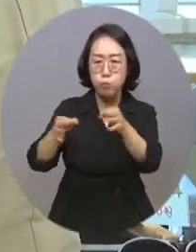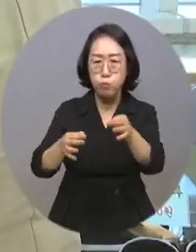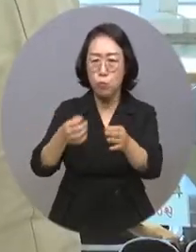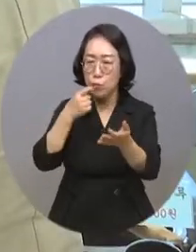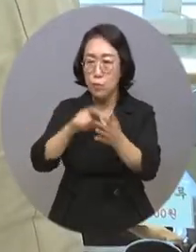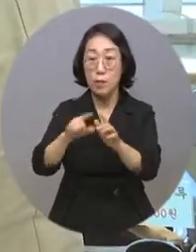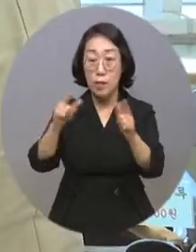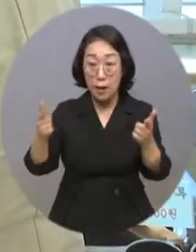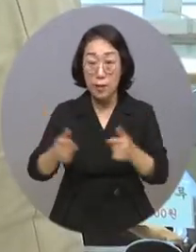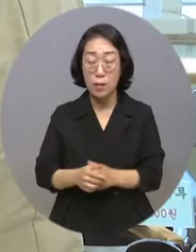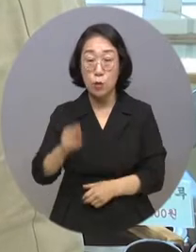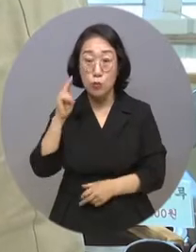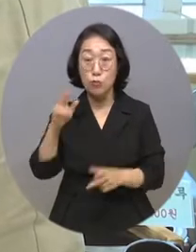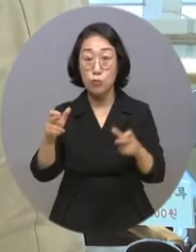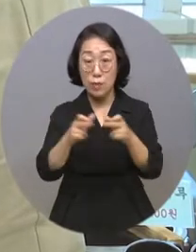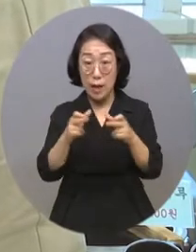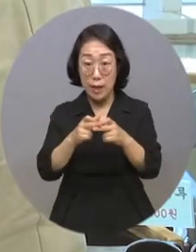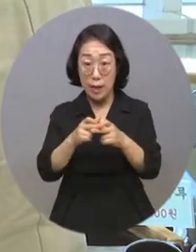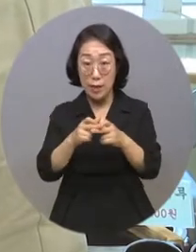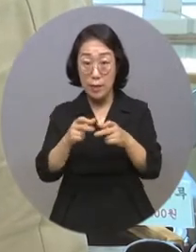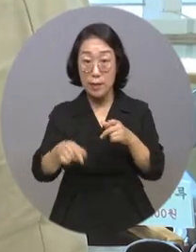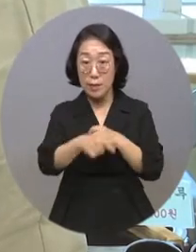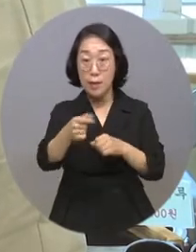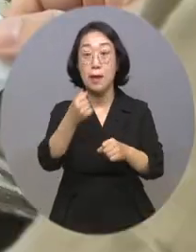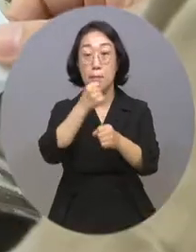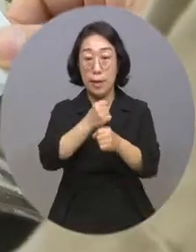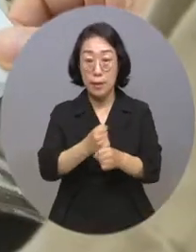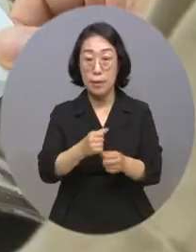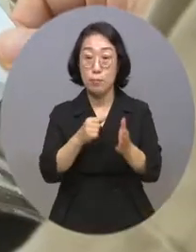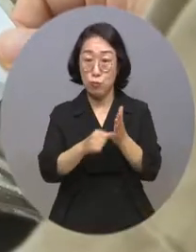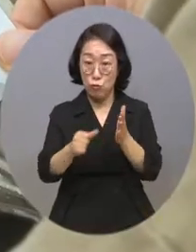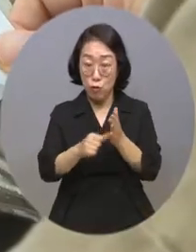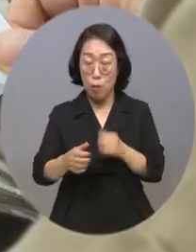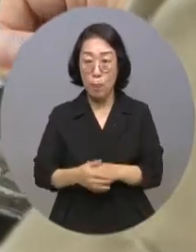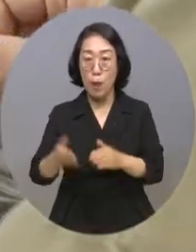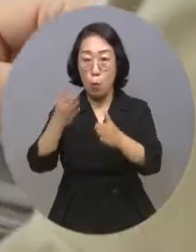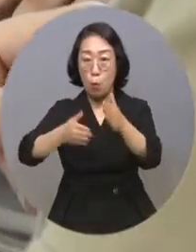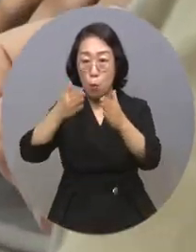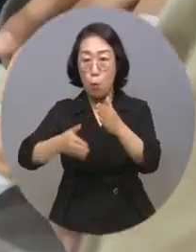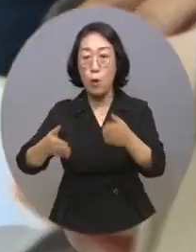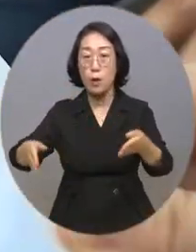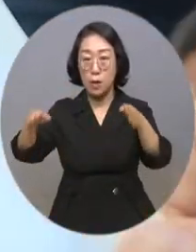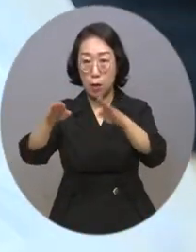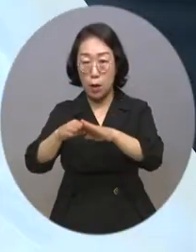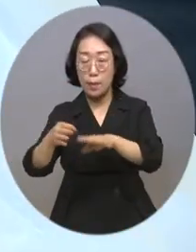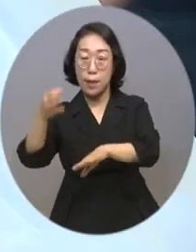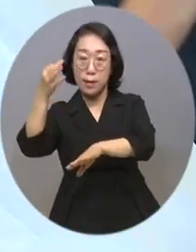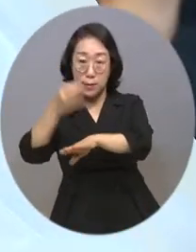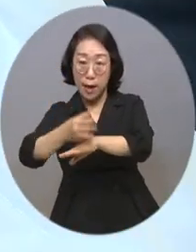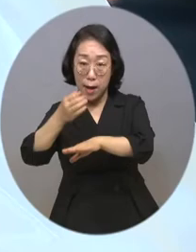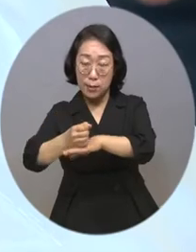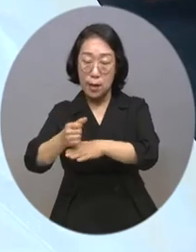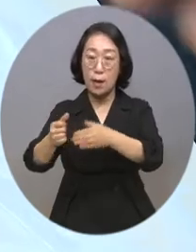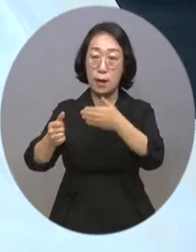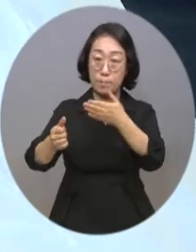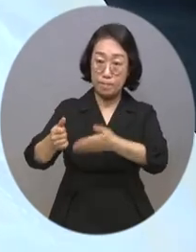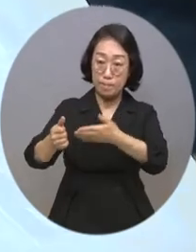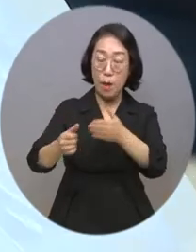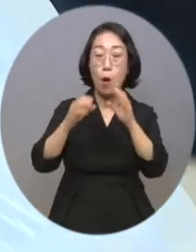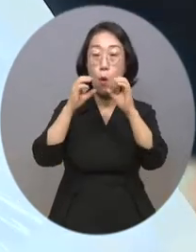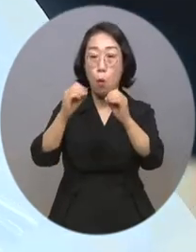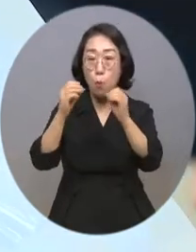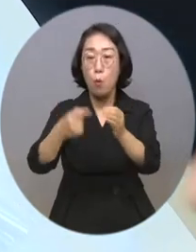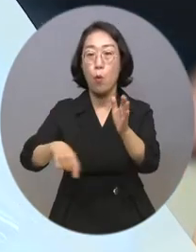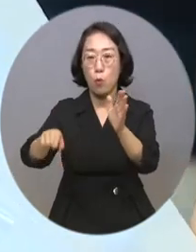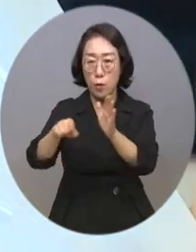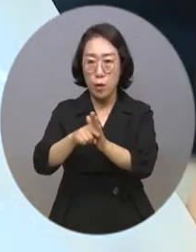중증장애인을 고용한 생산시설에서 만드는 물품들을 공공기관이 구매하도록 홍보해 장애인의 일자리 창출 및 소득